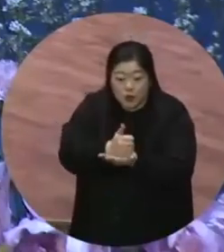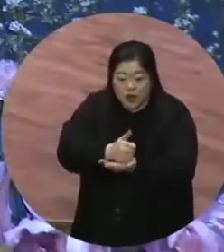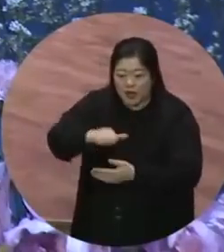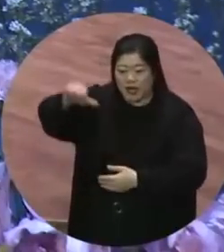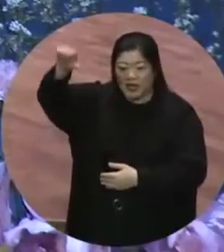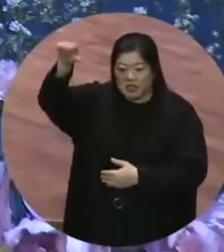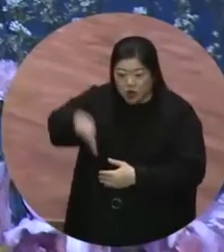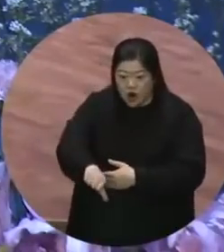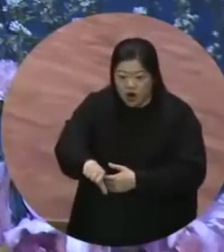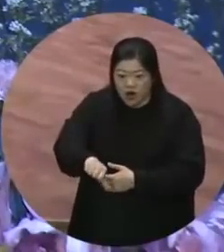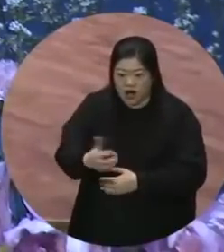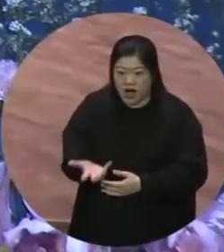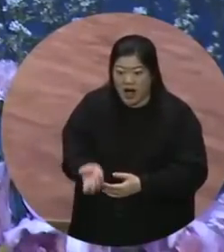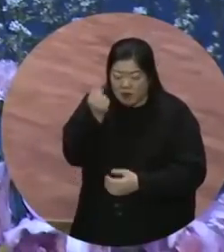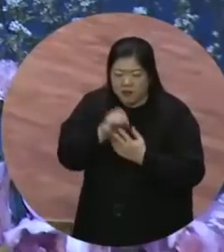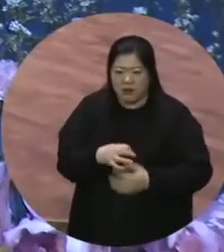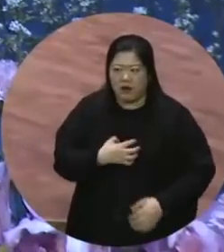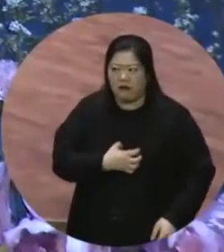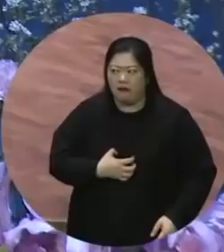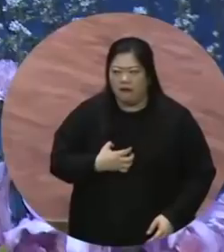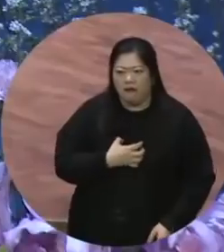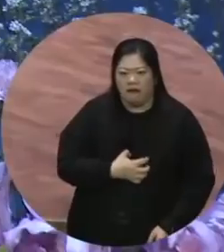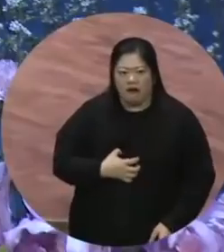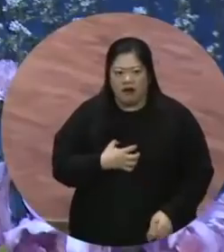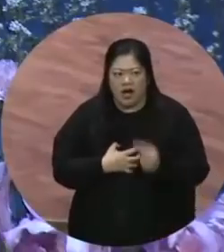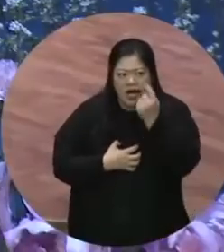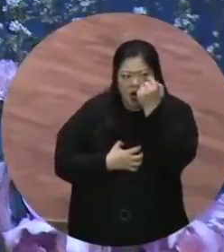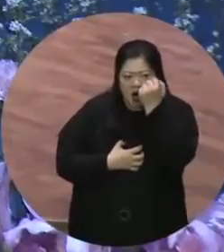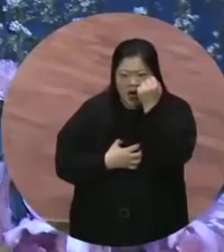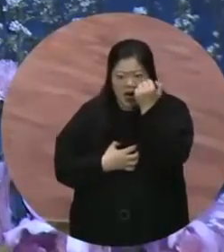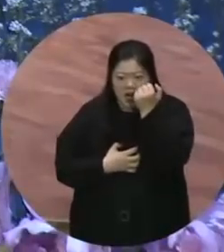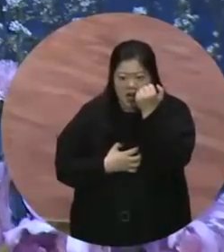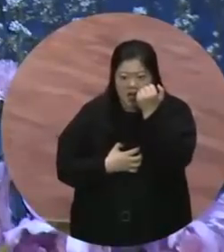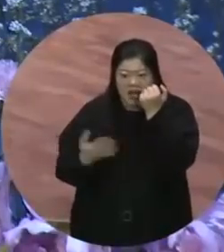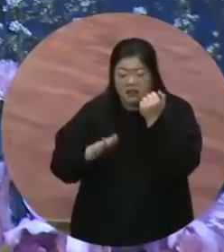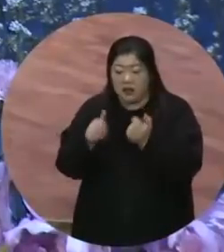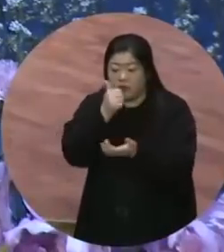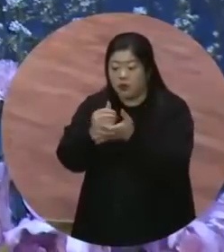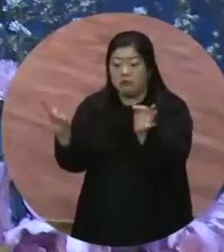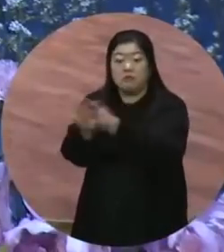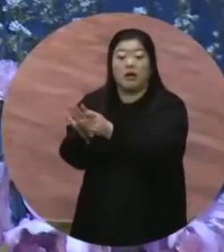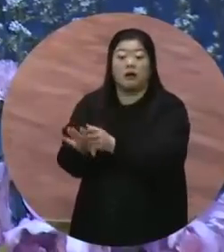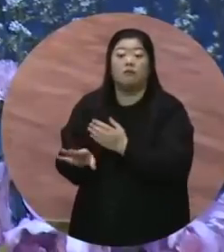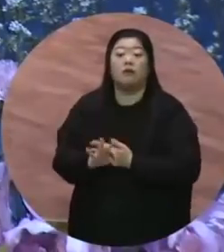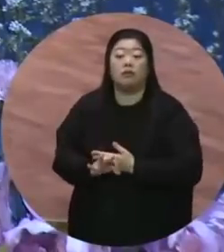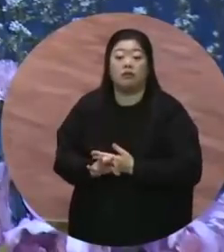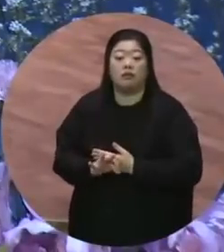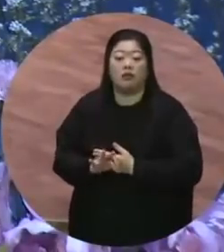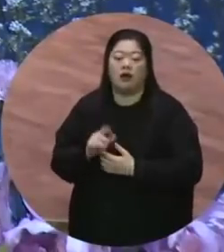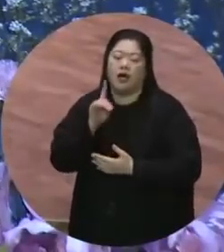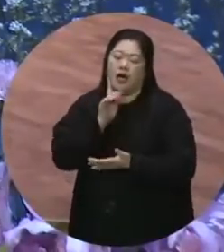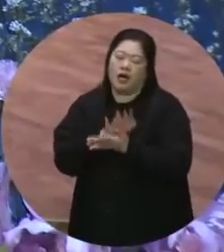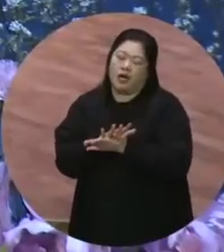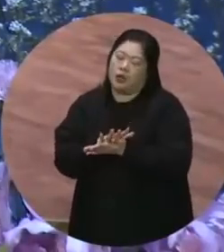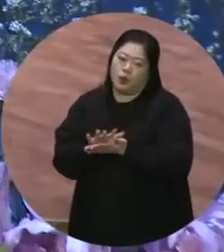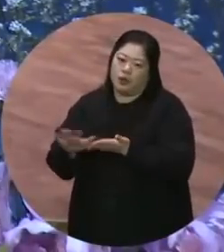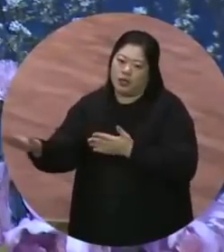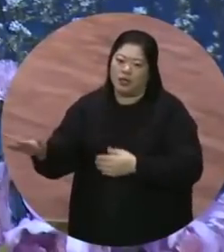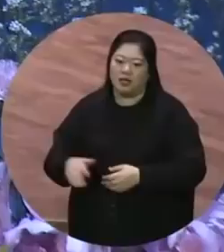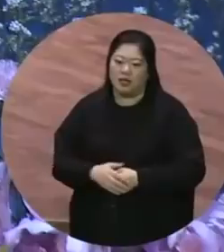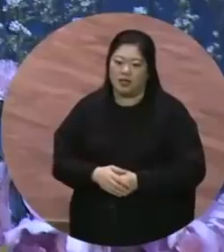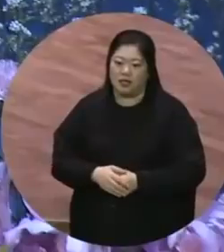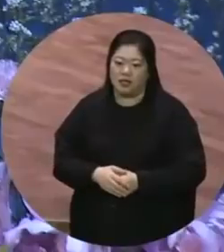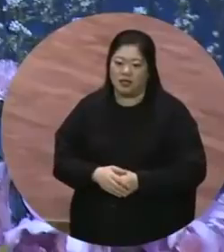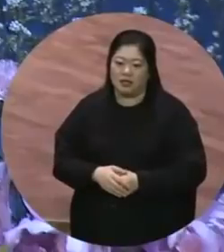저주에서 완전 해방입니다. 네. 여러분이 지금 말이죠. 예수를 믿으면서도 잠 못 자고 예수 믿으면서도 문제